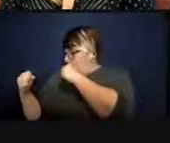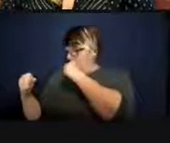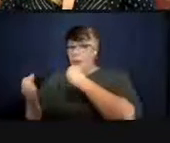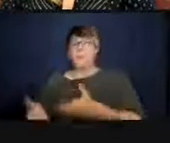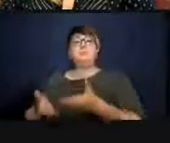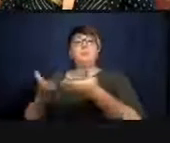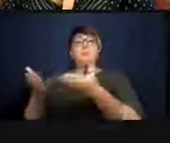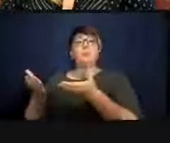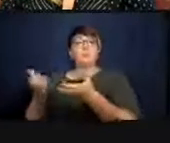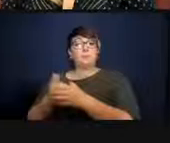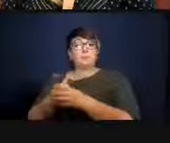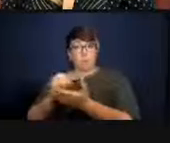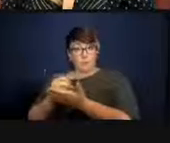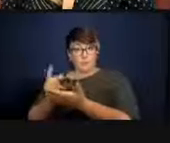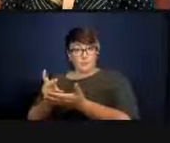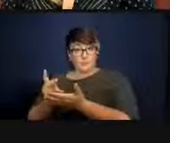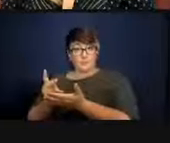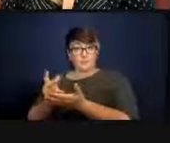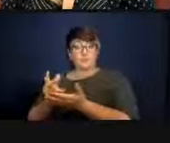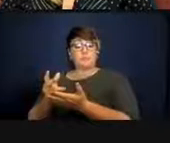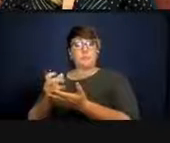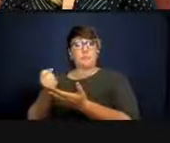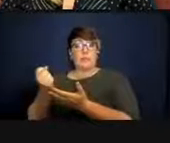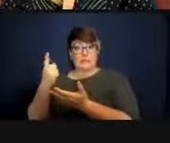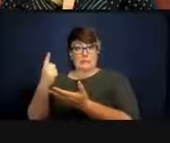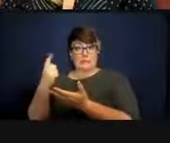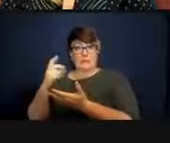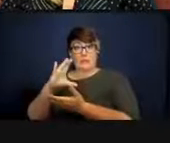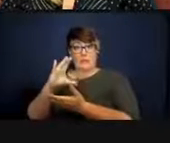ننظر إلى هذا الموضوع. هل هنالك أي